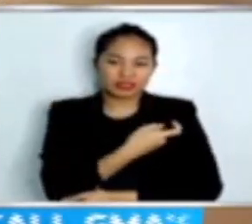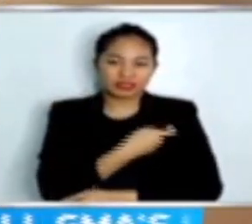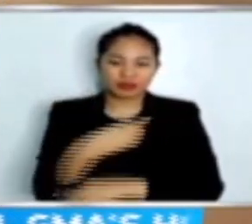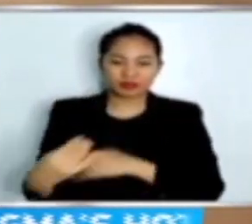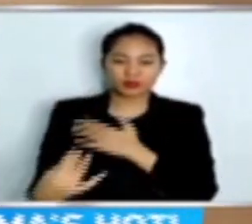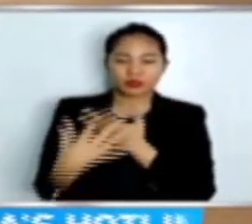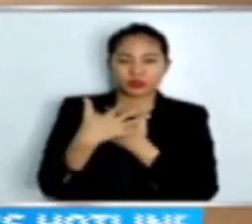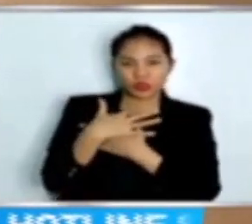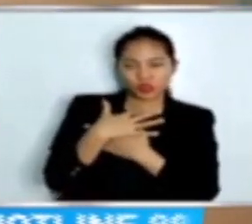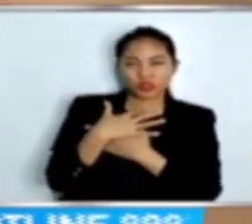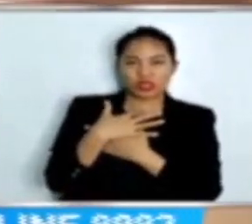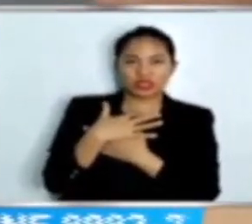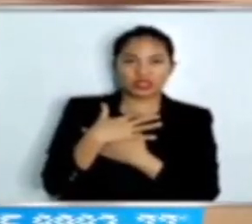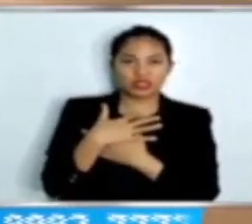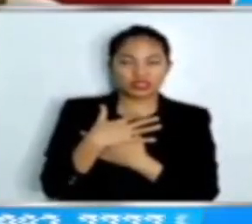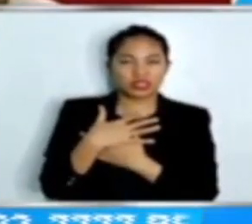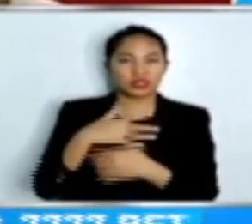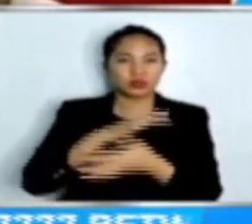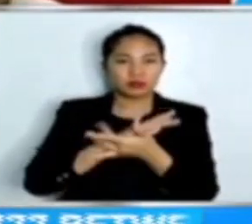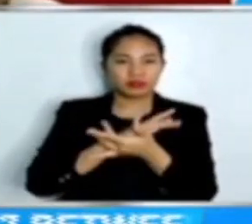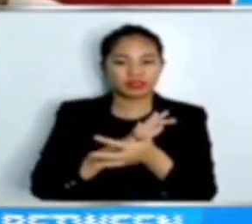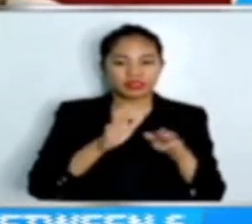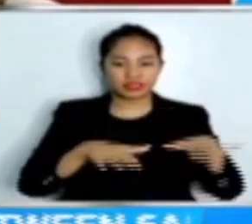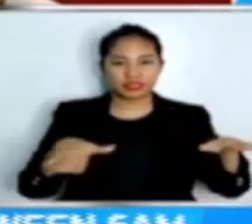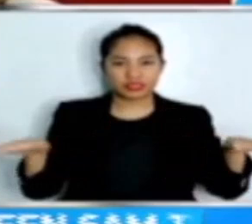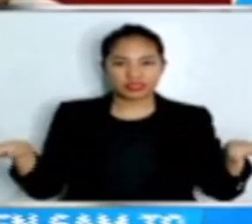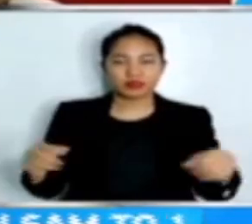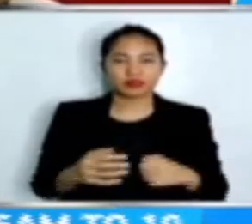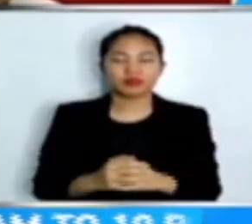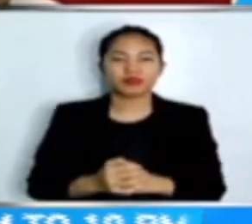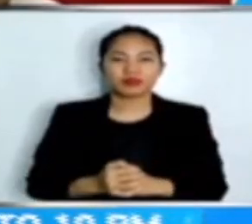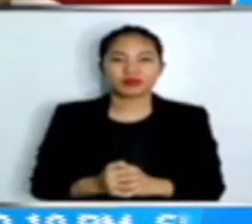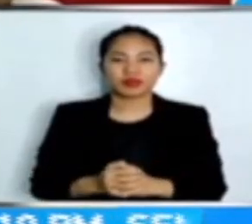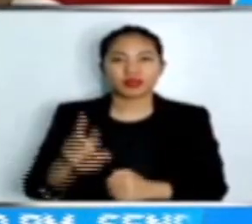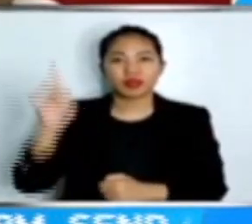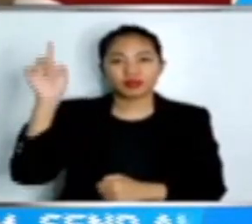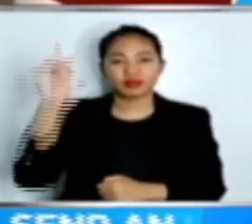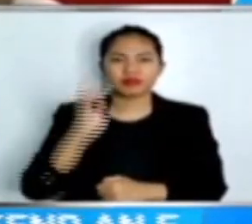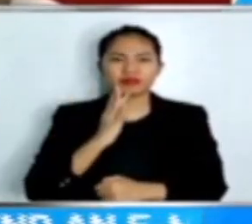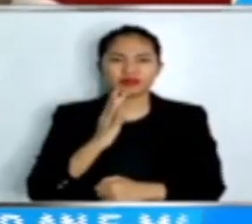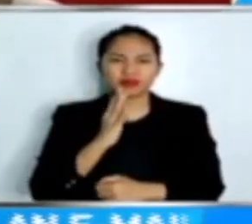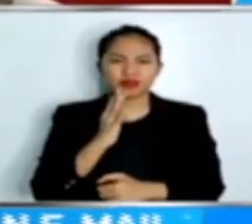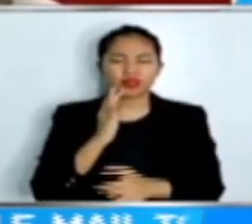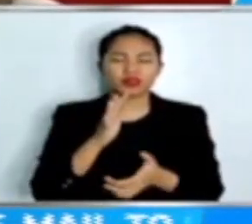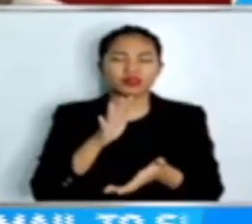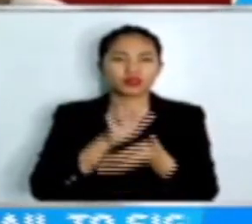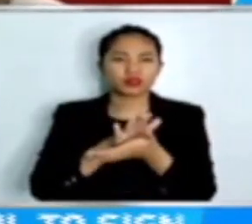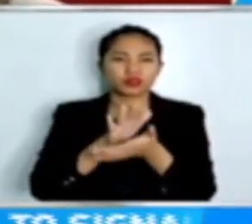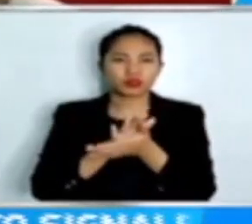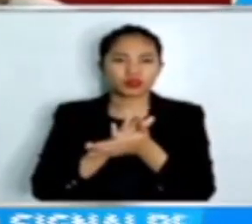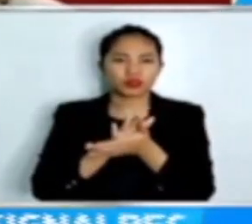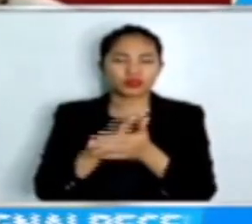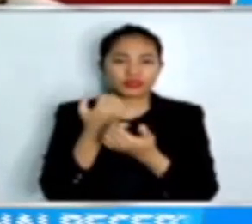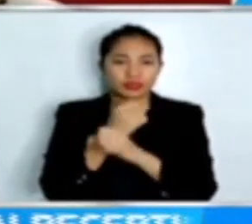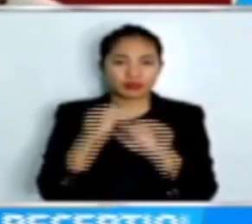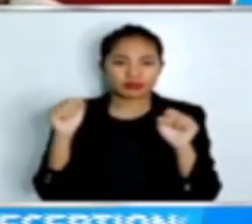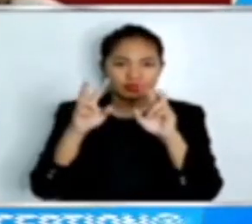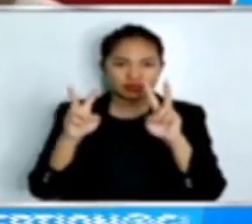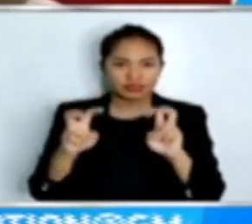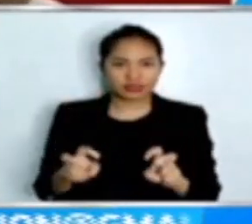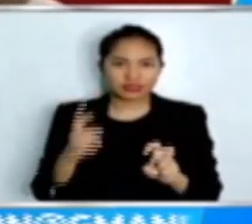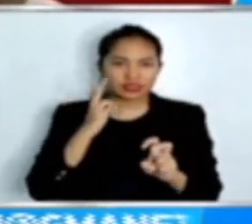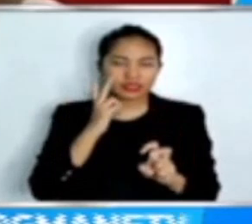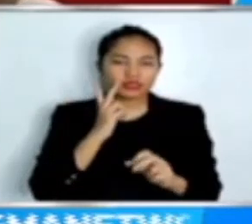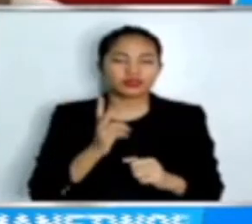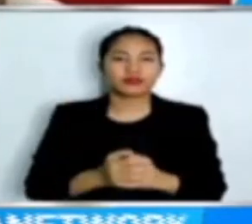to sa ating school safety assessment protocol ay yung inventory natin ng level of vaccination. Syempre